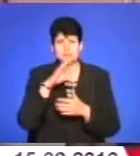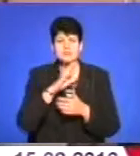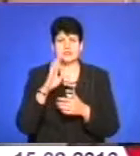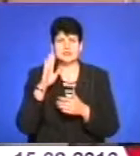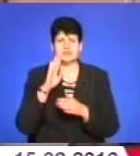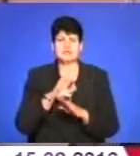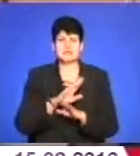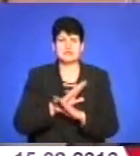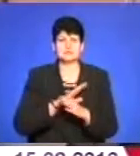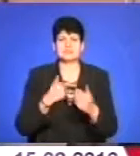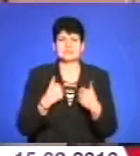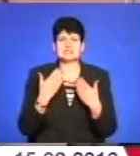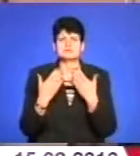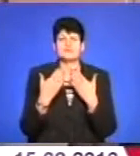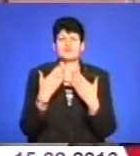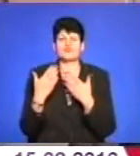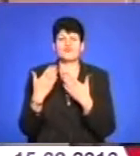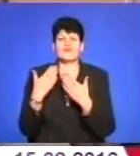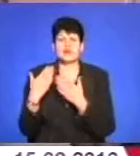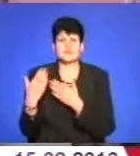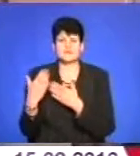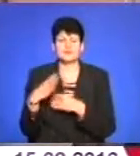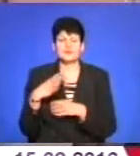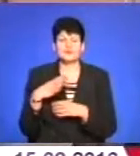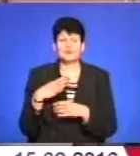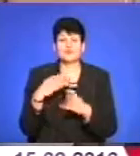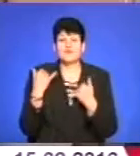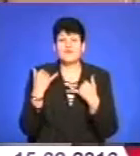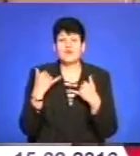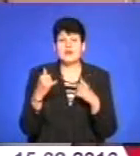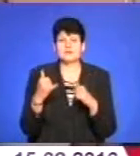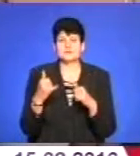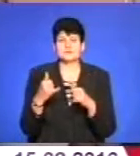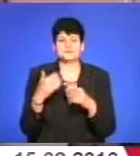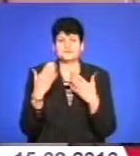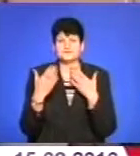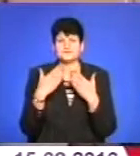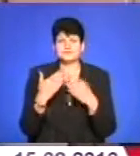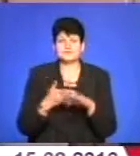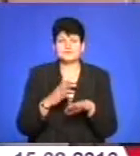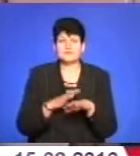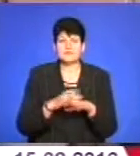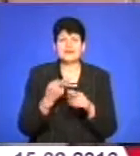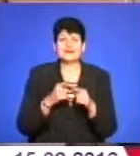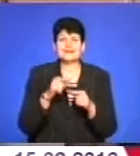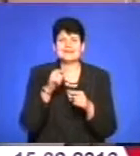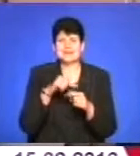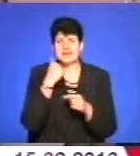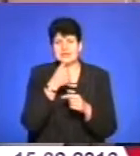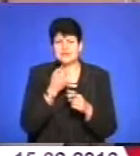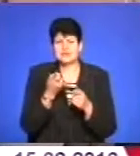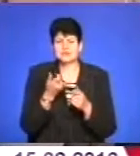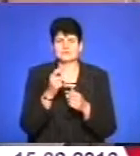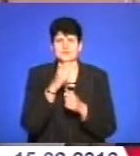ми спілкувалися, були враження, спілкування дуже бентежні. Цей рік трошки скромніше,